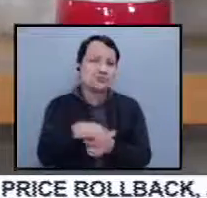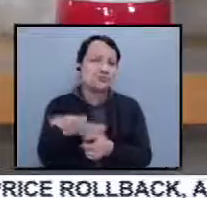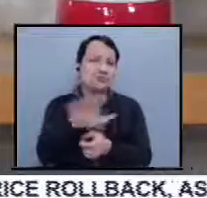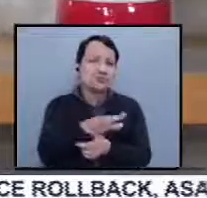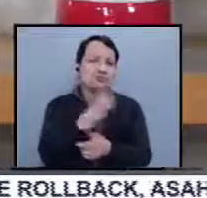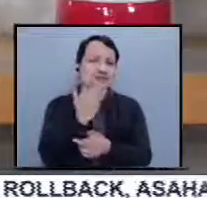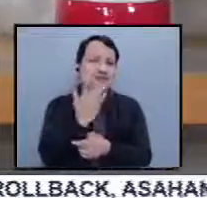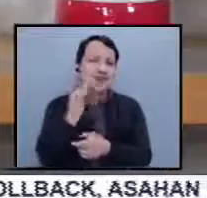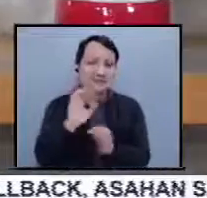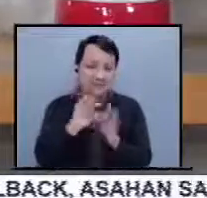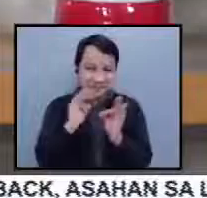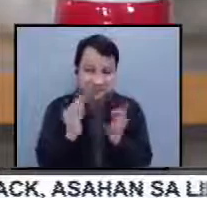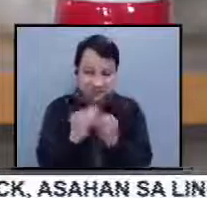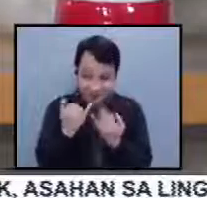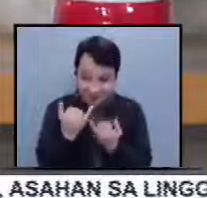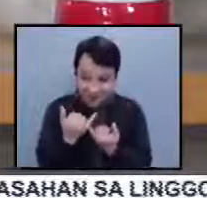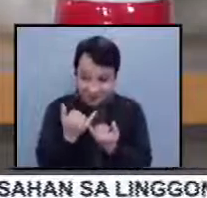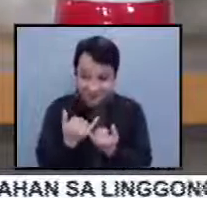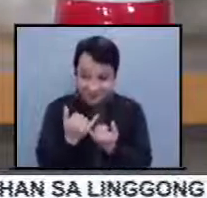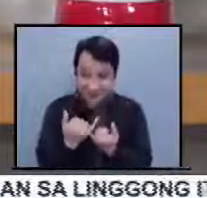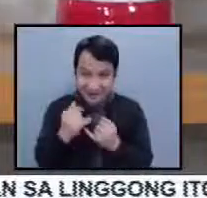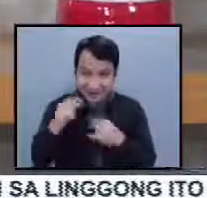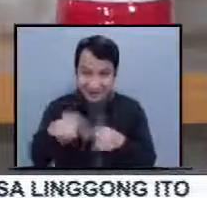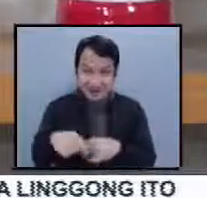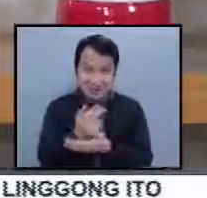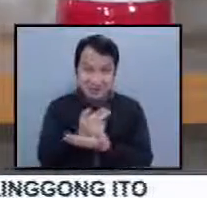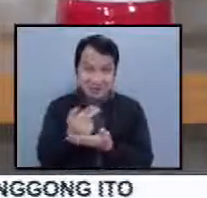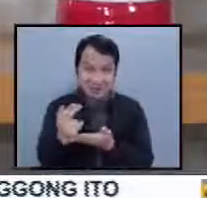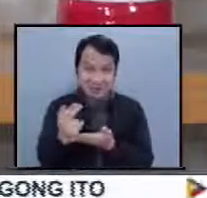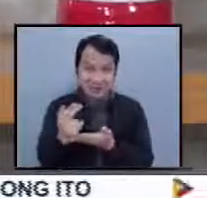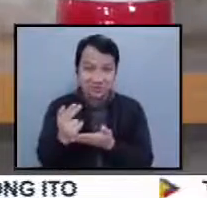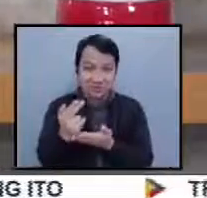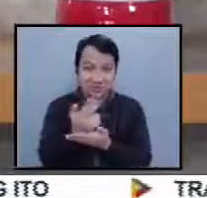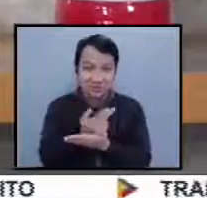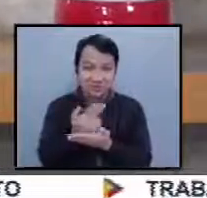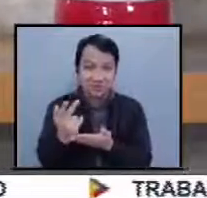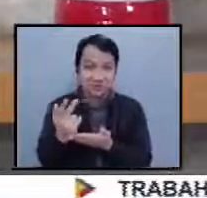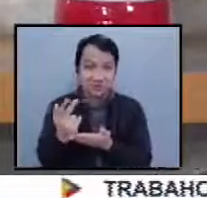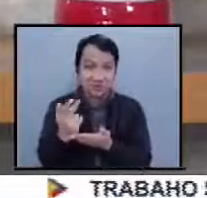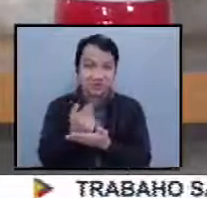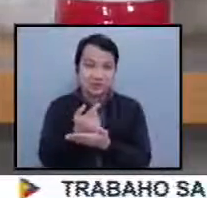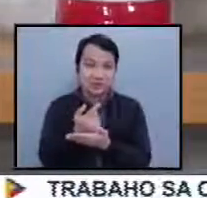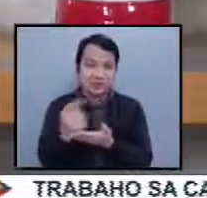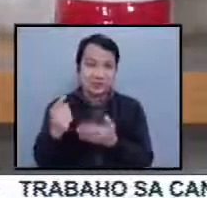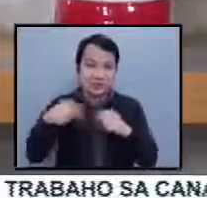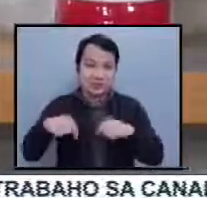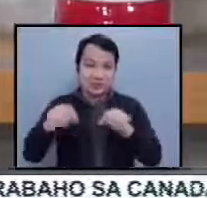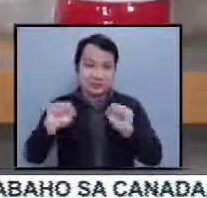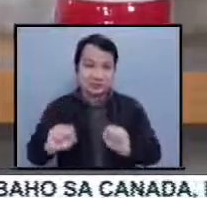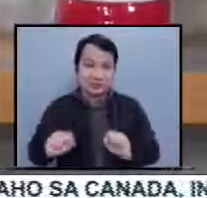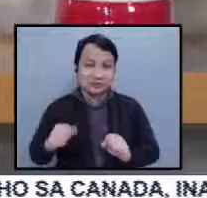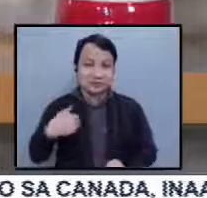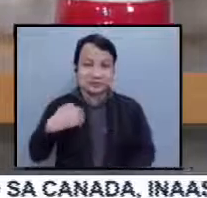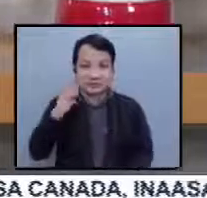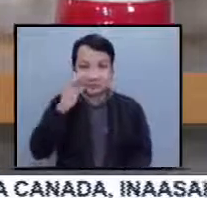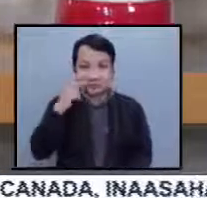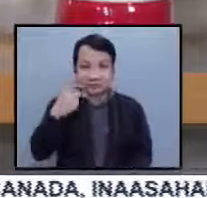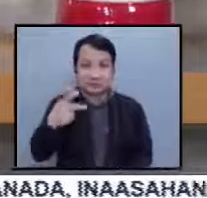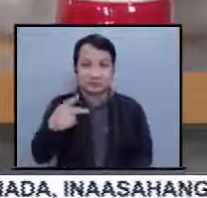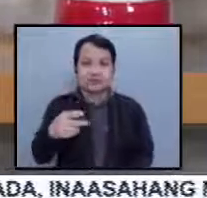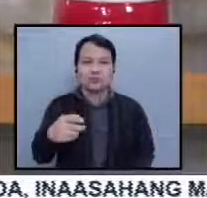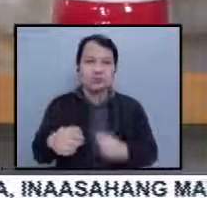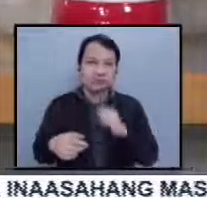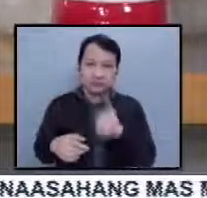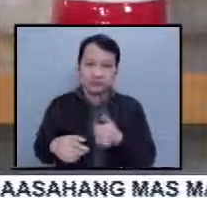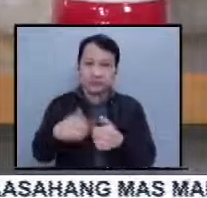nyo ngayong Lenten season. Kaya subukan nyo na po ito sa inyong mga tahanan. Ito po ulit si Carla Palera at samahan niyo po ulit ako